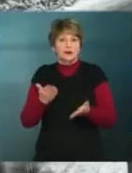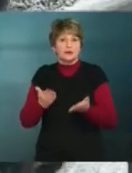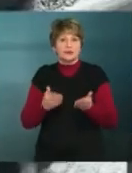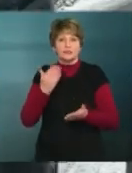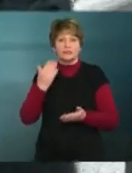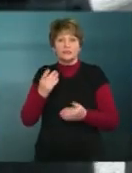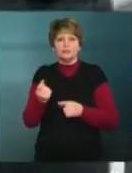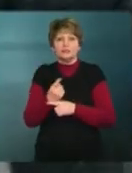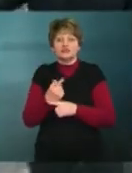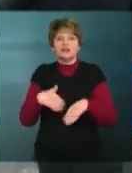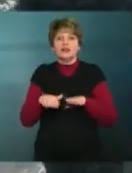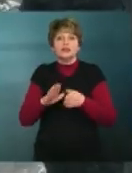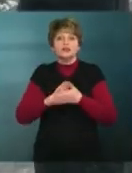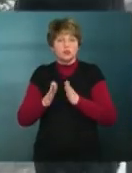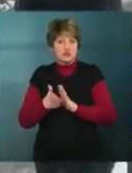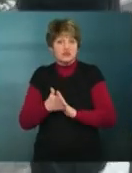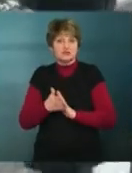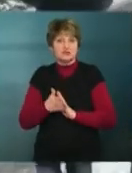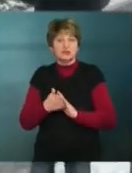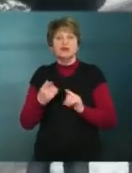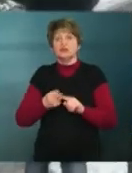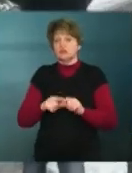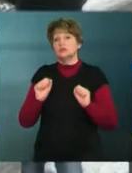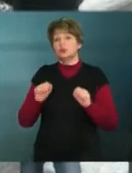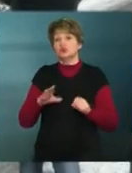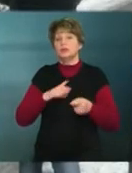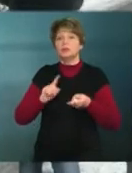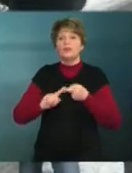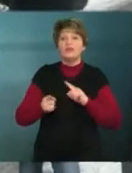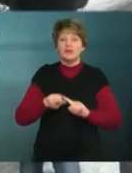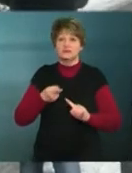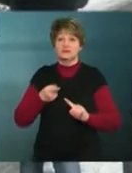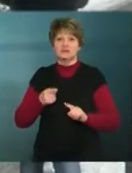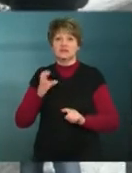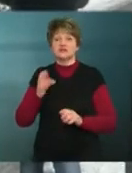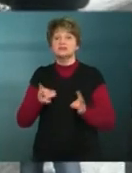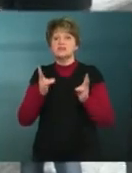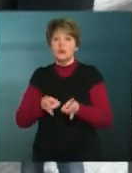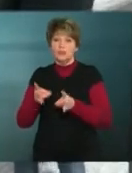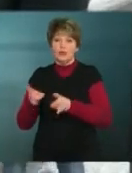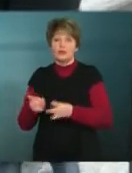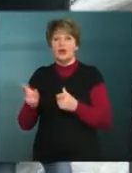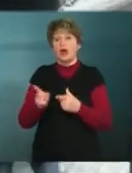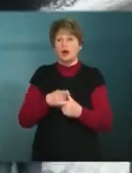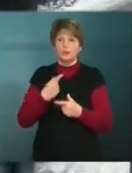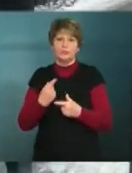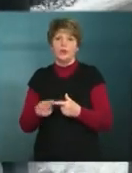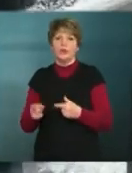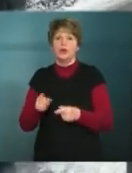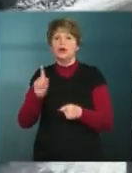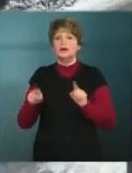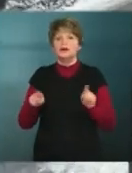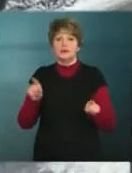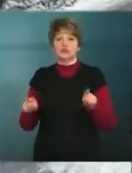виходять такі надзвичайні ситуації, це може пов'язане з травмуванням або